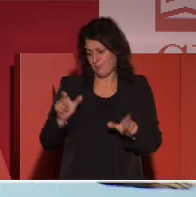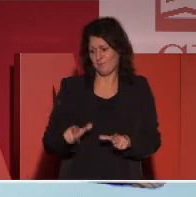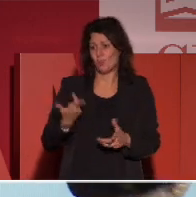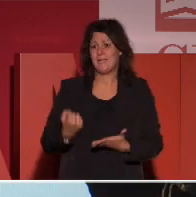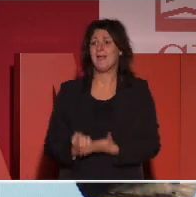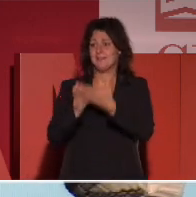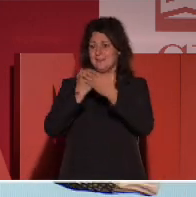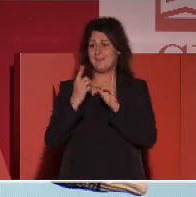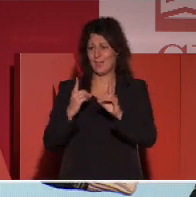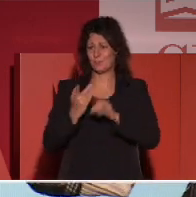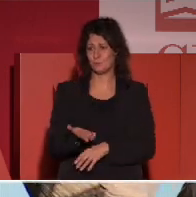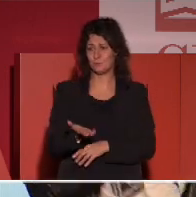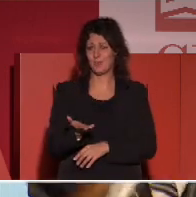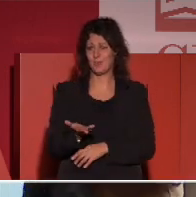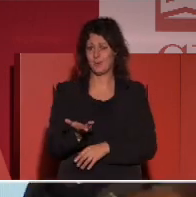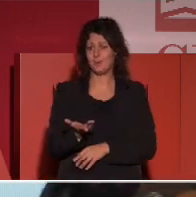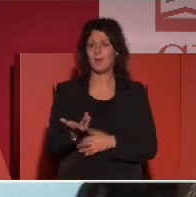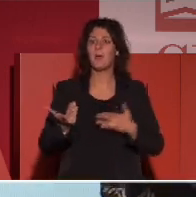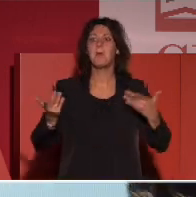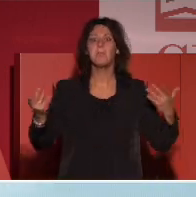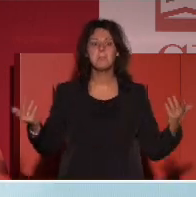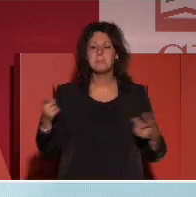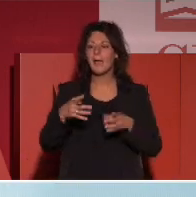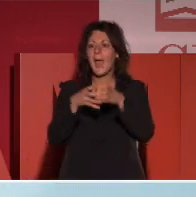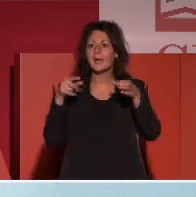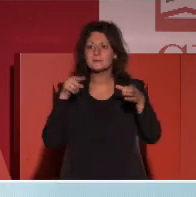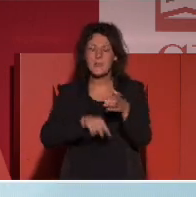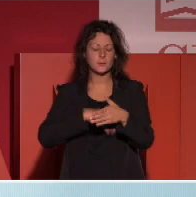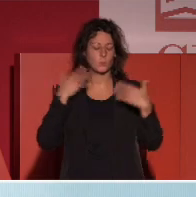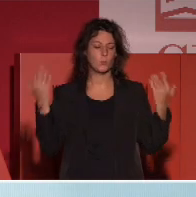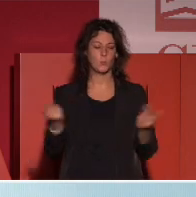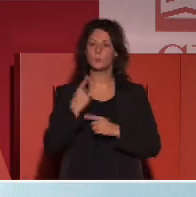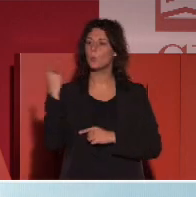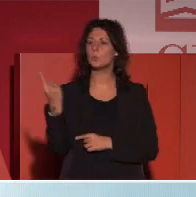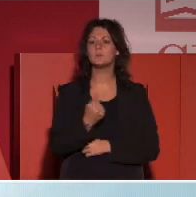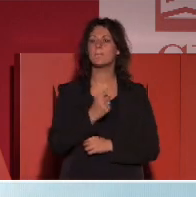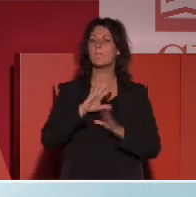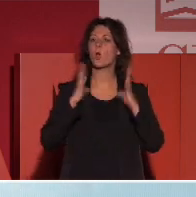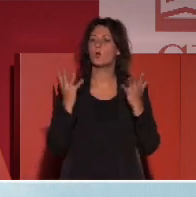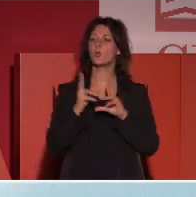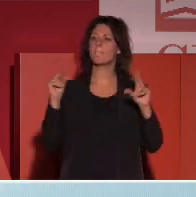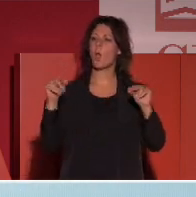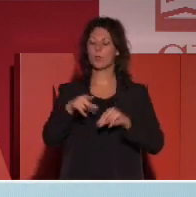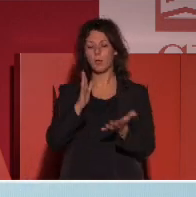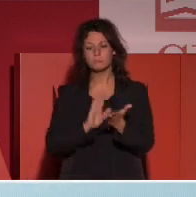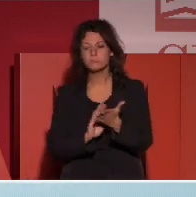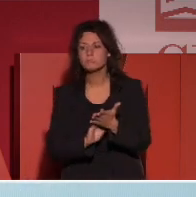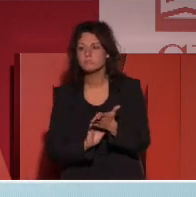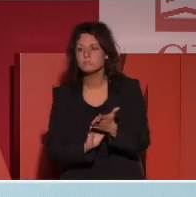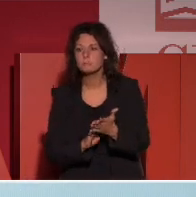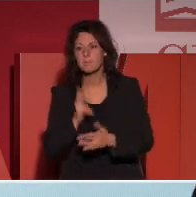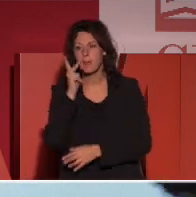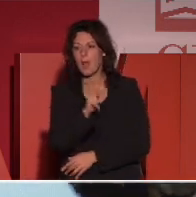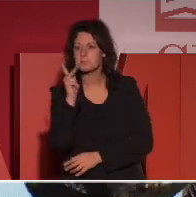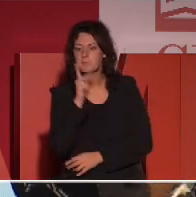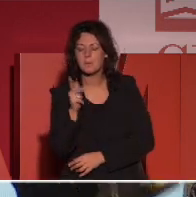questo ha avuto un successo nella stampa la molto caldeggiata di tutto il mondo della moda perchè perchè così tu puoi farti fare seconda del